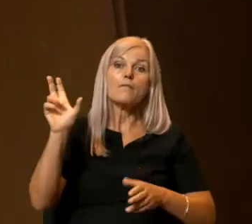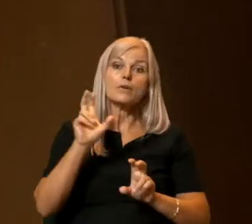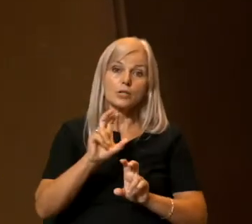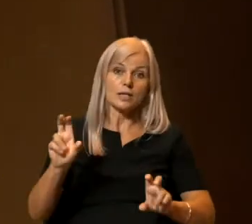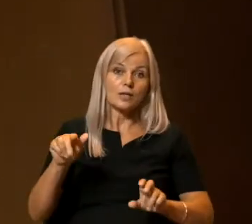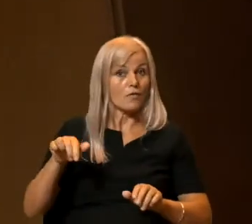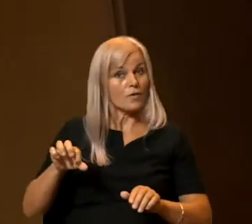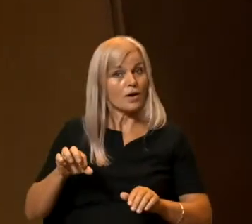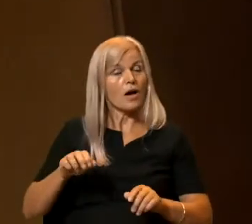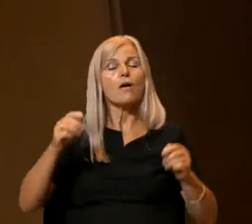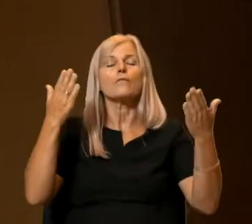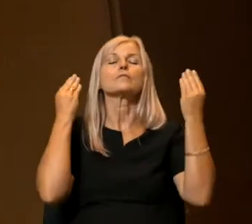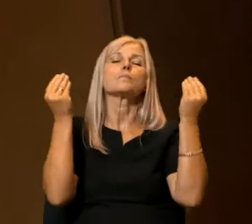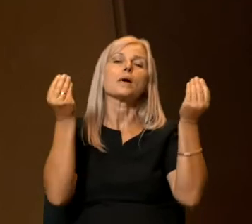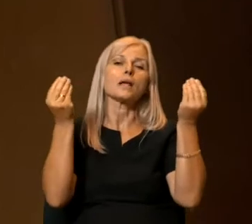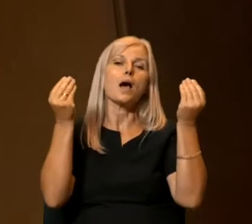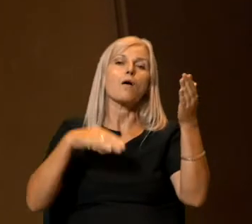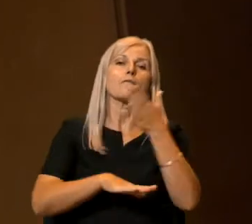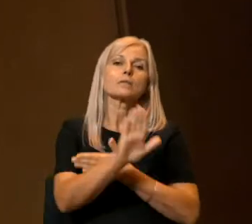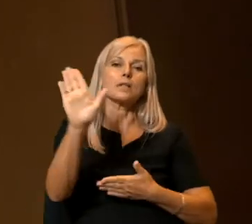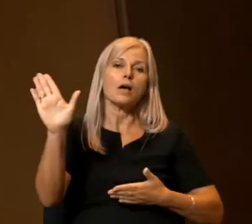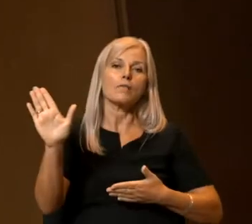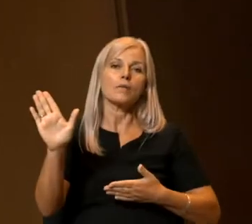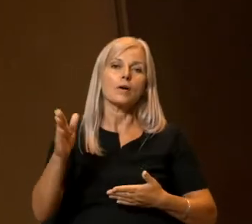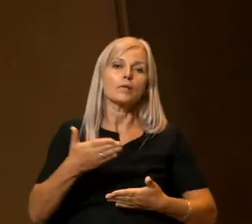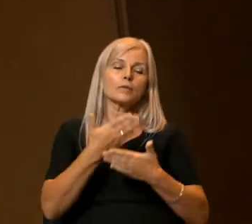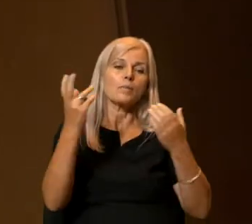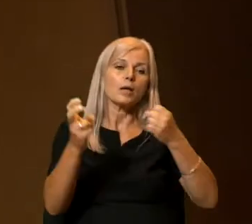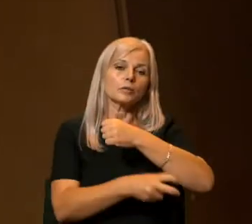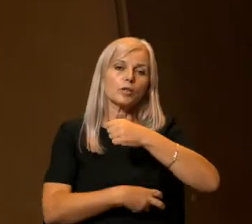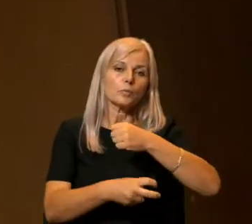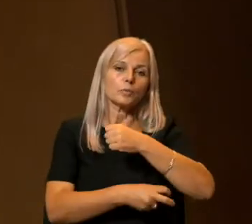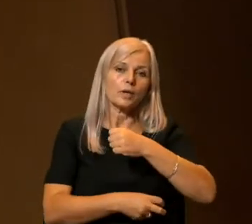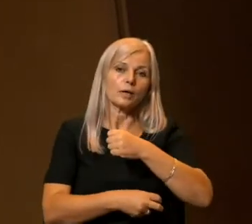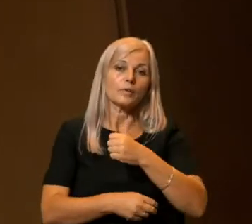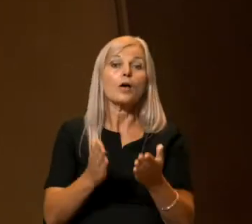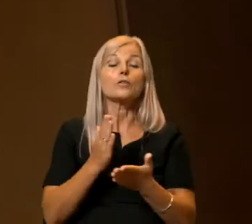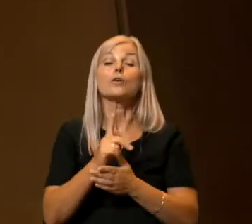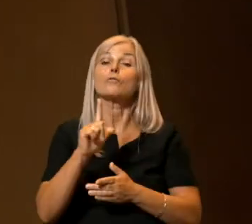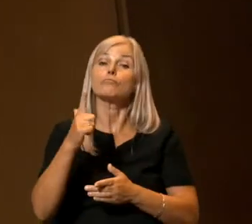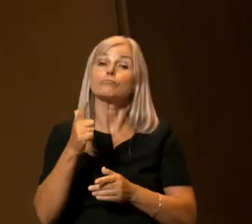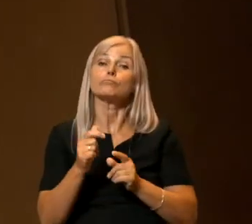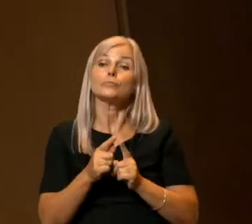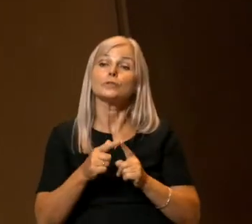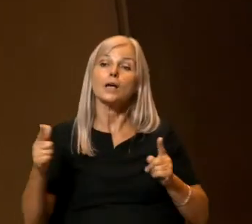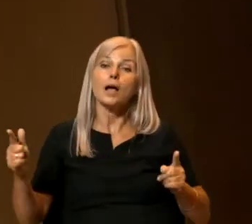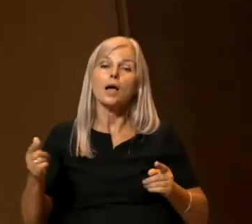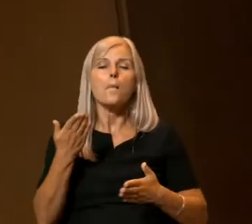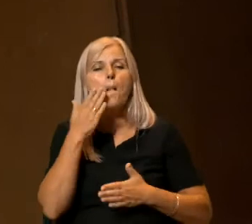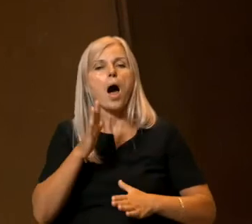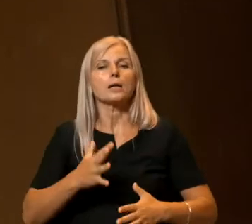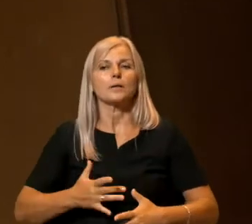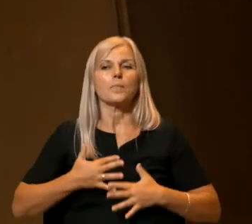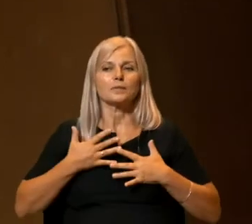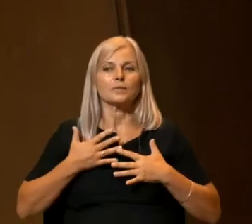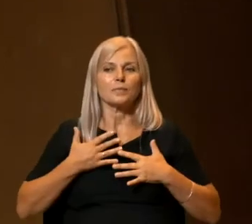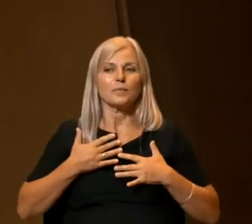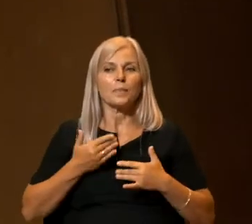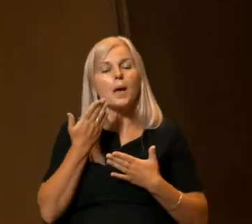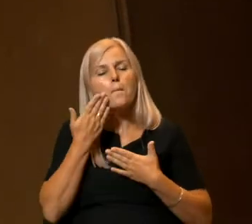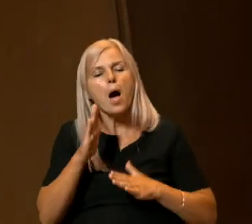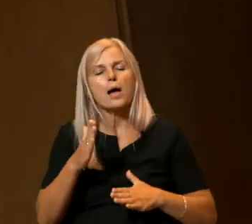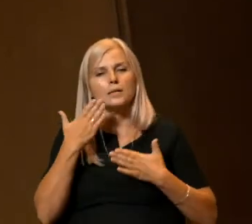pod wspaniałą wystawą na temat sierpnia. 2 zdania tylko. Bardzo emocjonalne, próbuję się podciągnąć. Jestem panu